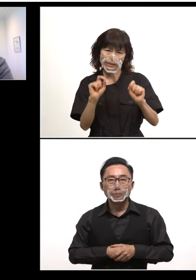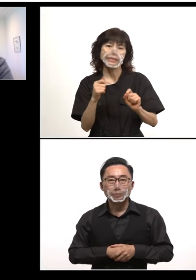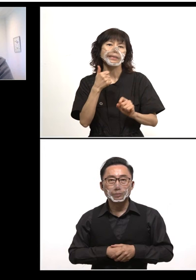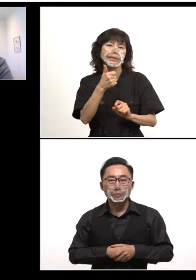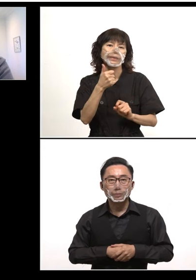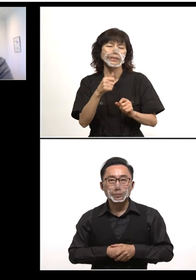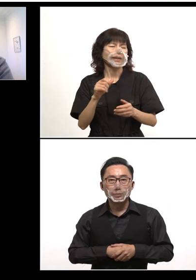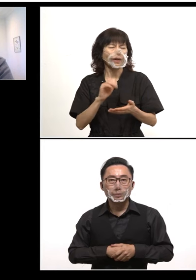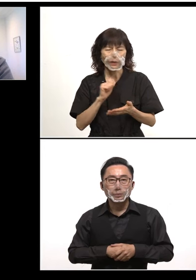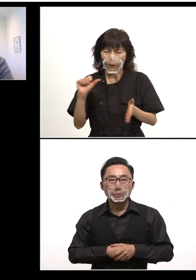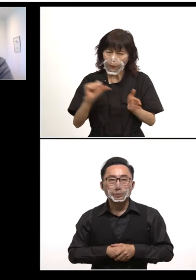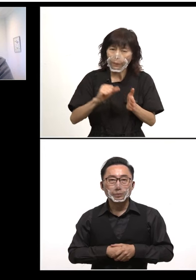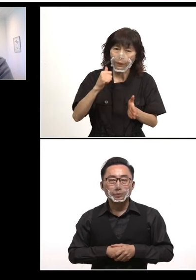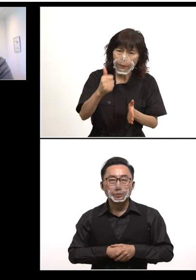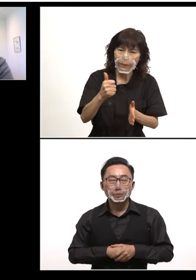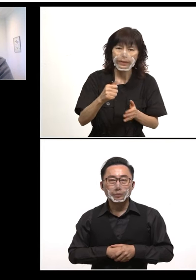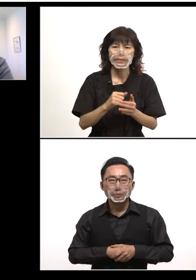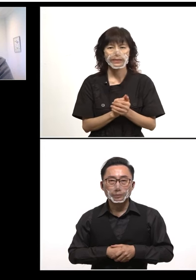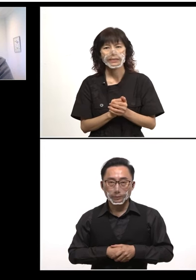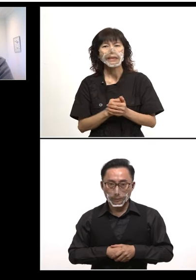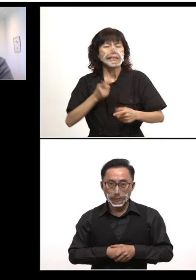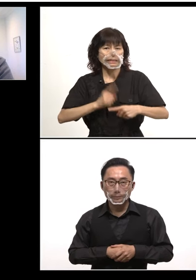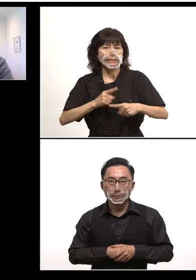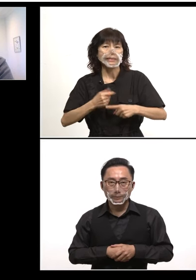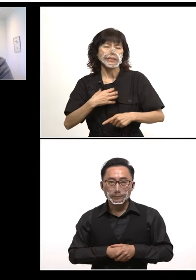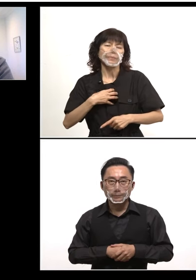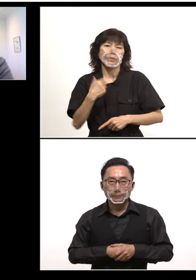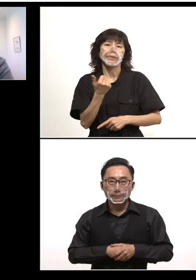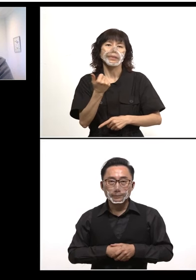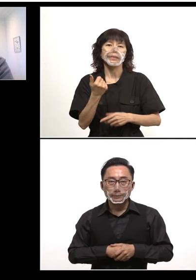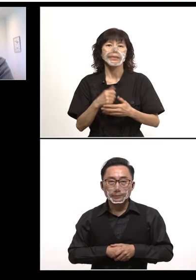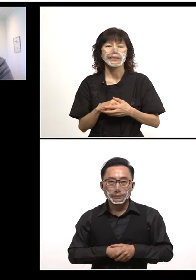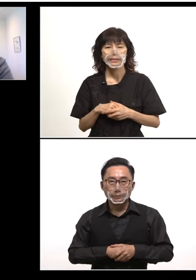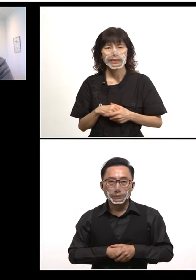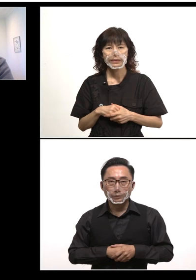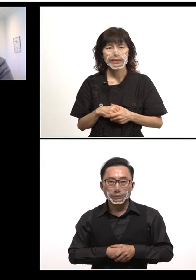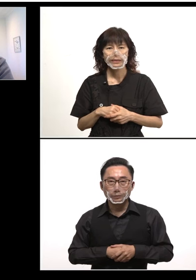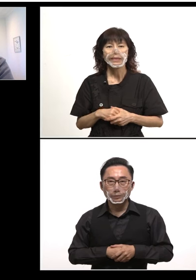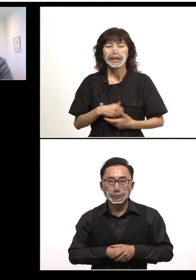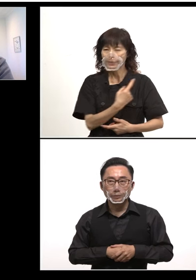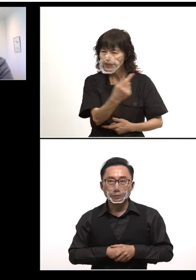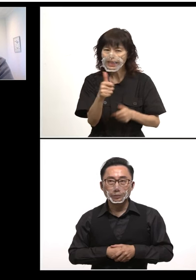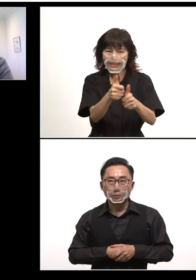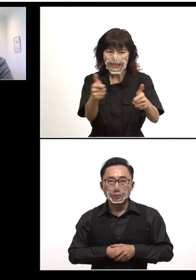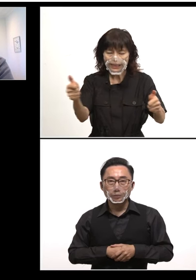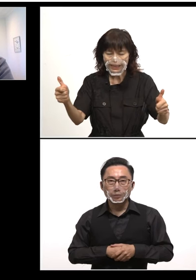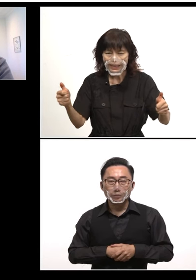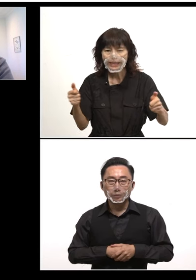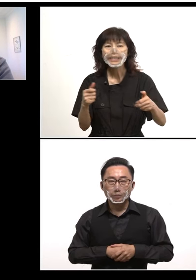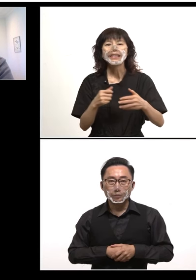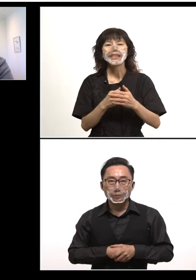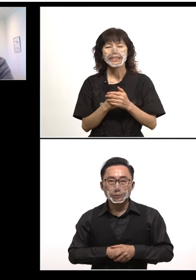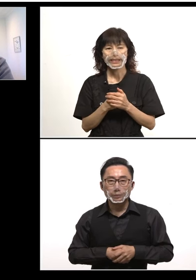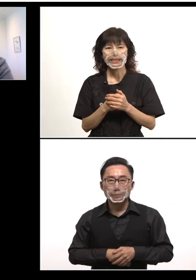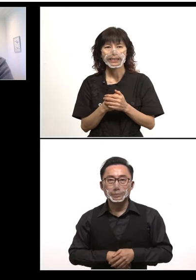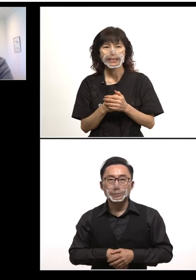即係最靚、最又都翻轉係最實在嘅一樣嘢。 Thank you everyone today for such a fruitful conversation. 今